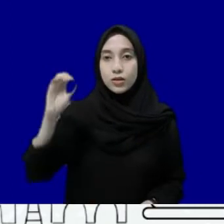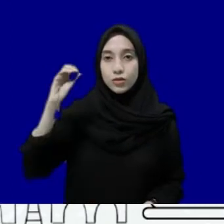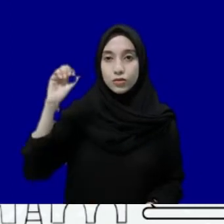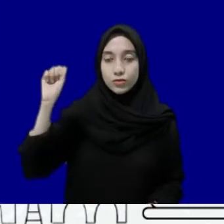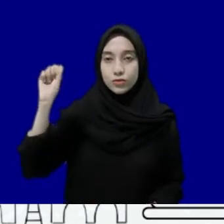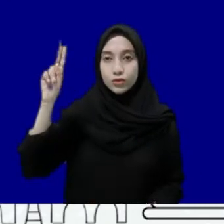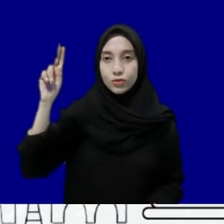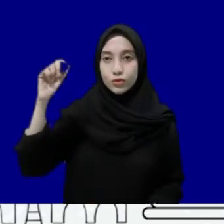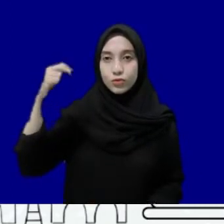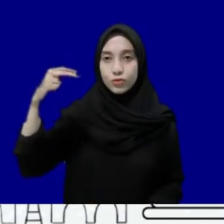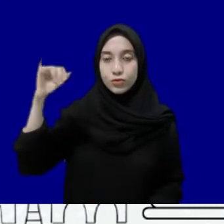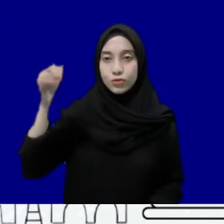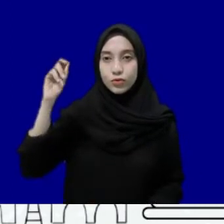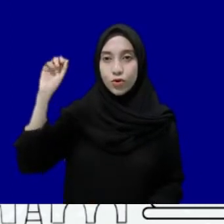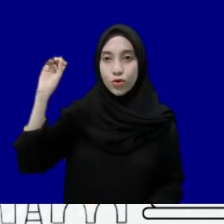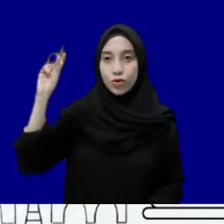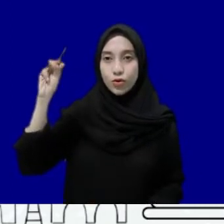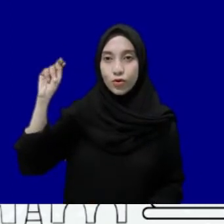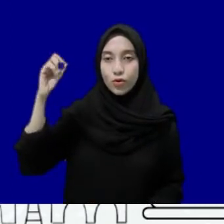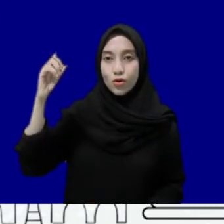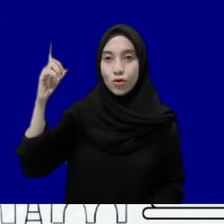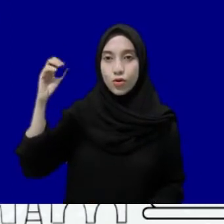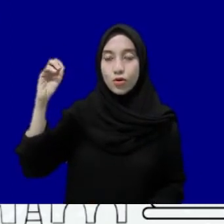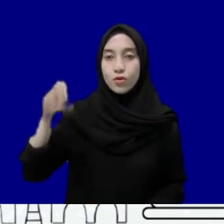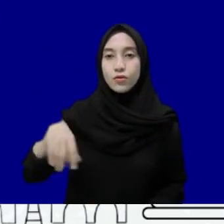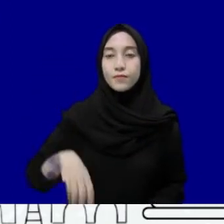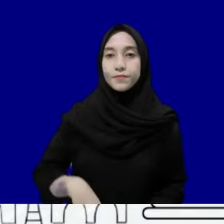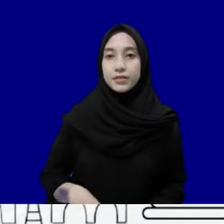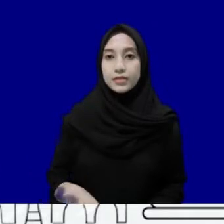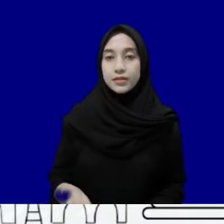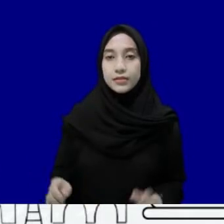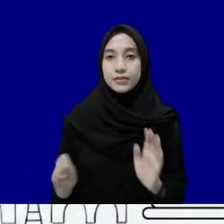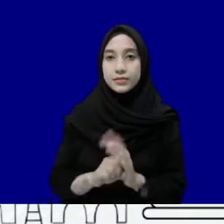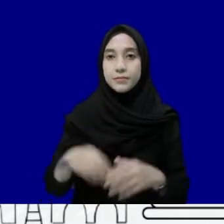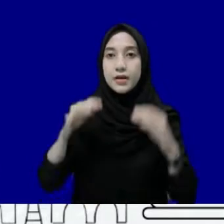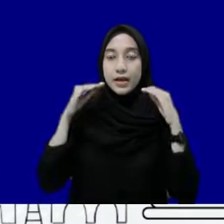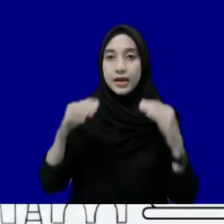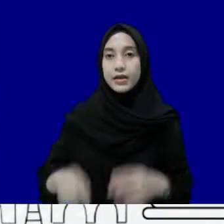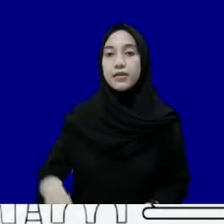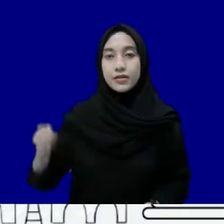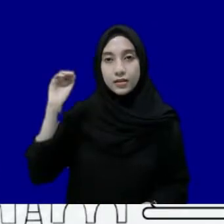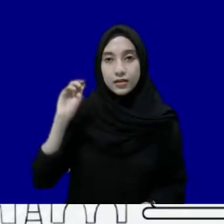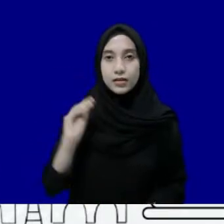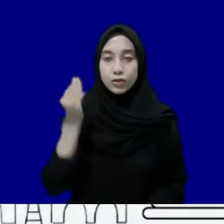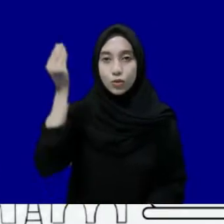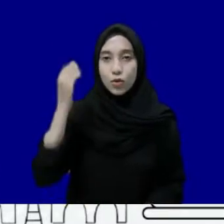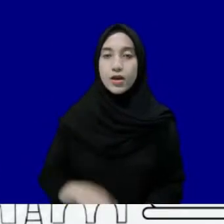Selain Sugondo Joyo Puspito, sejarah juga mencatat pejuang tokoh lainnya loh, yaitu ada